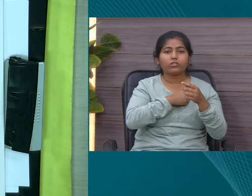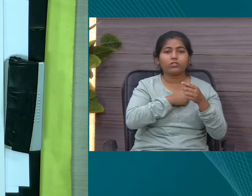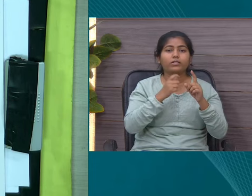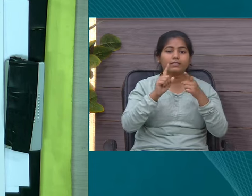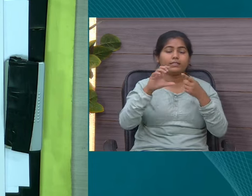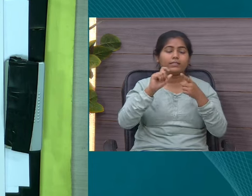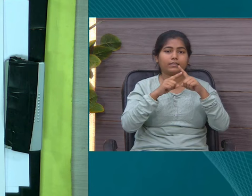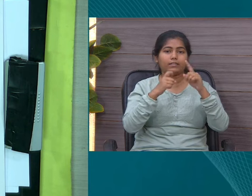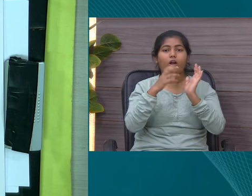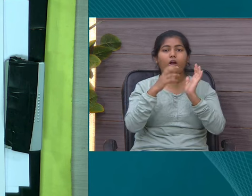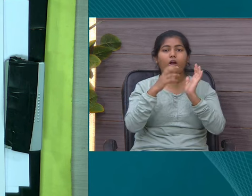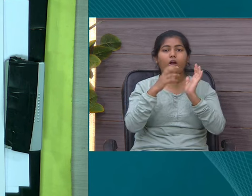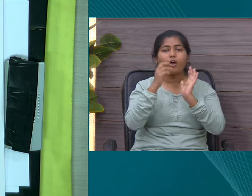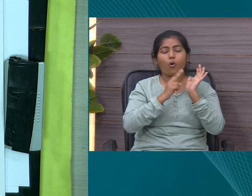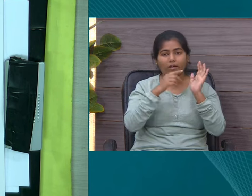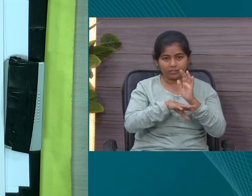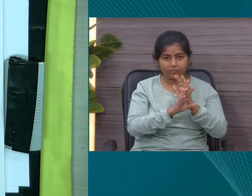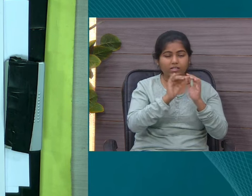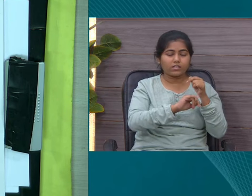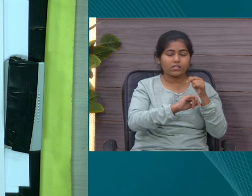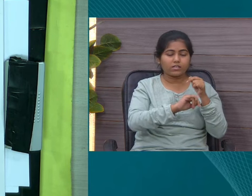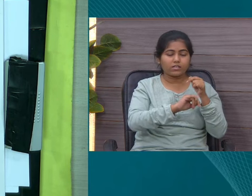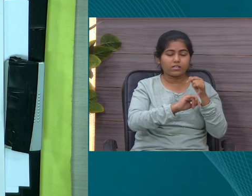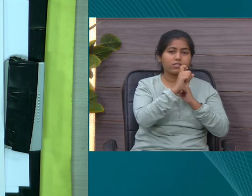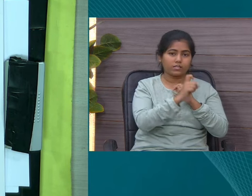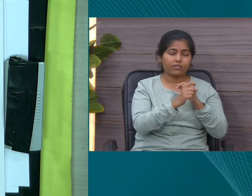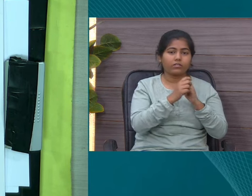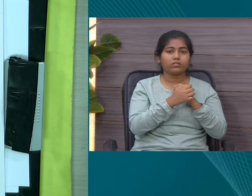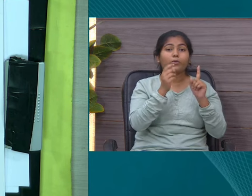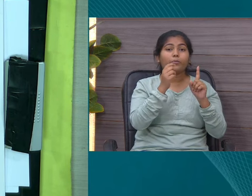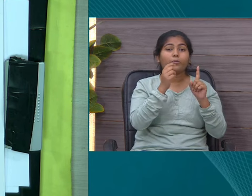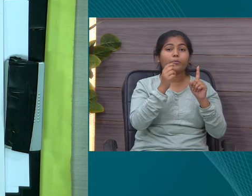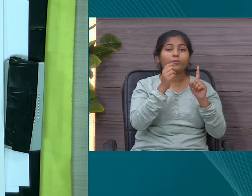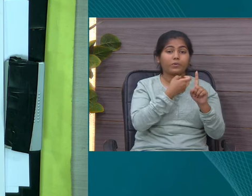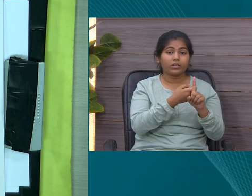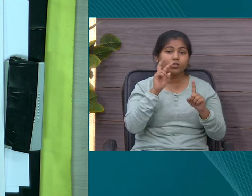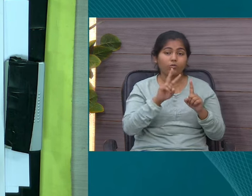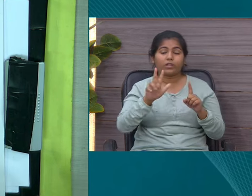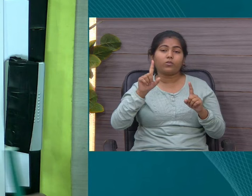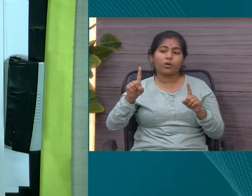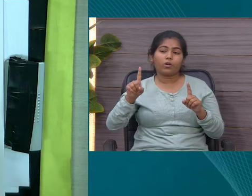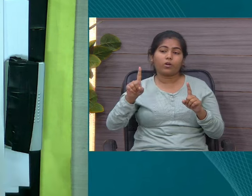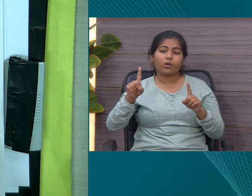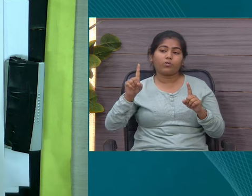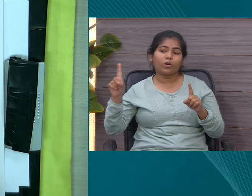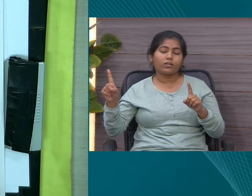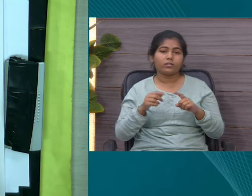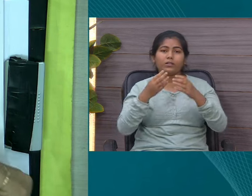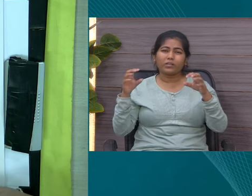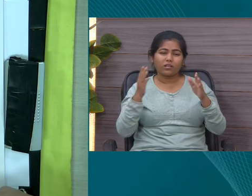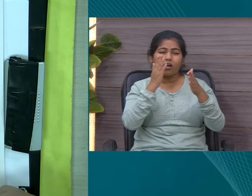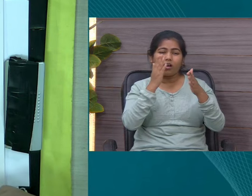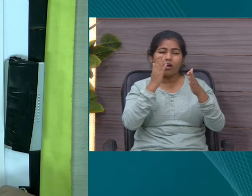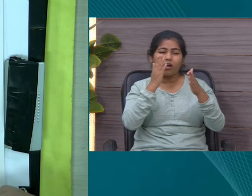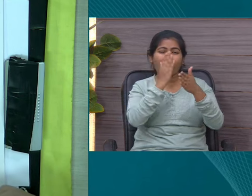1, लिथियम 2 1, सोडियम इज 11, 281, पोटेशियम 2881, ये बच्चे जानते हैं. इसमें आप